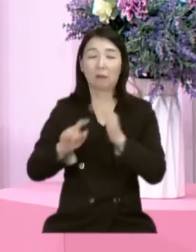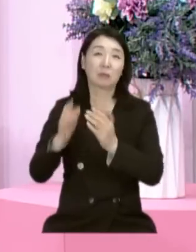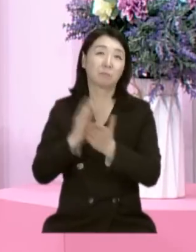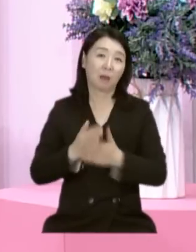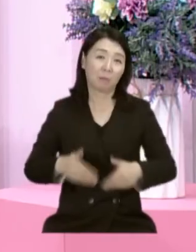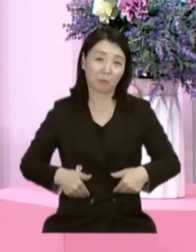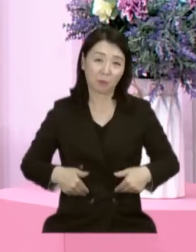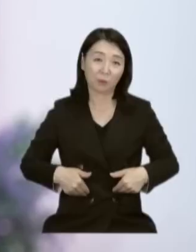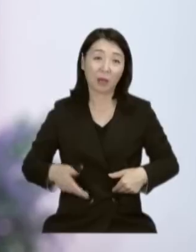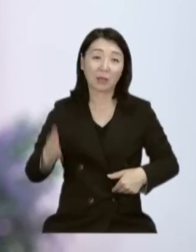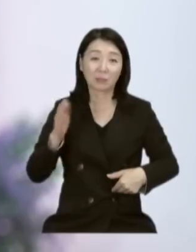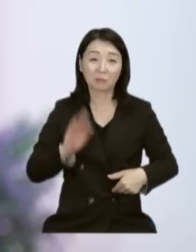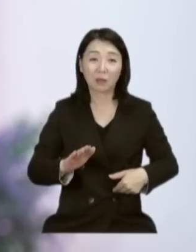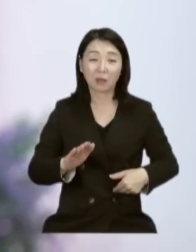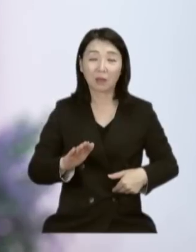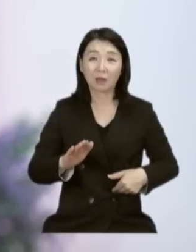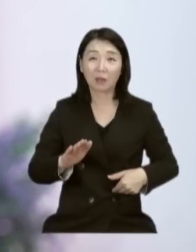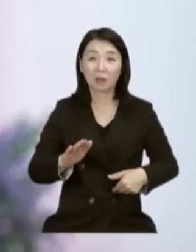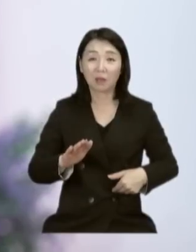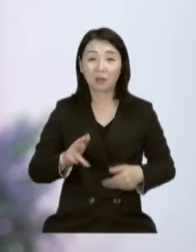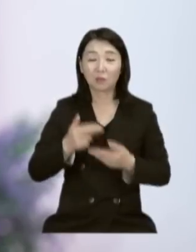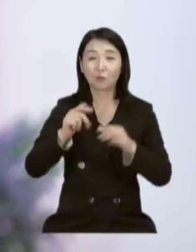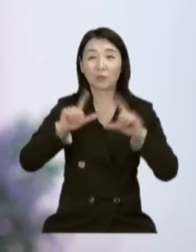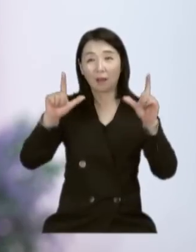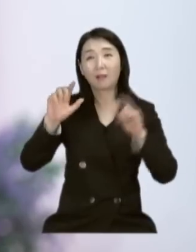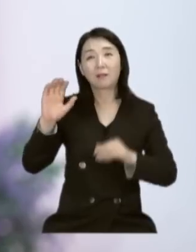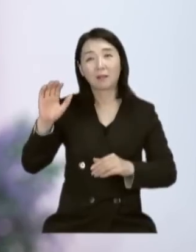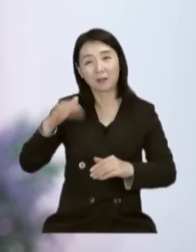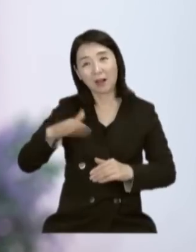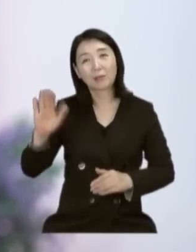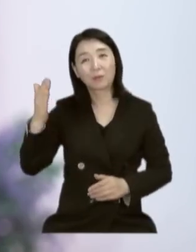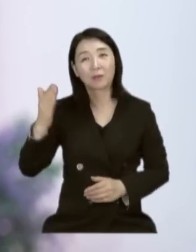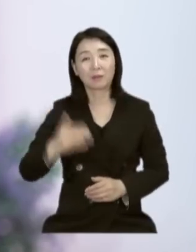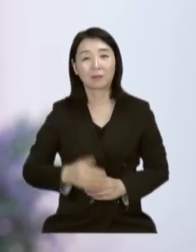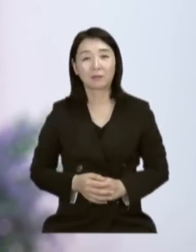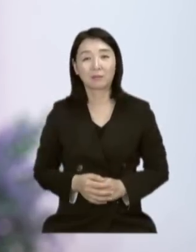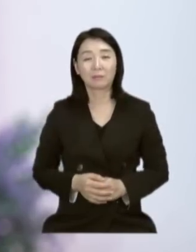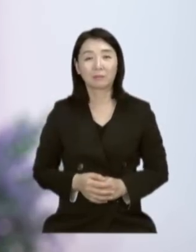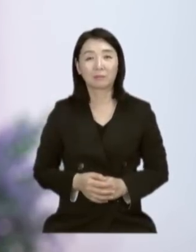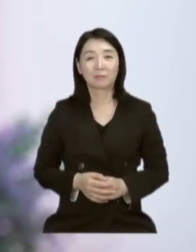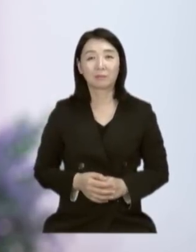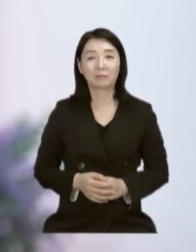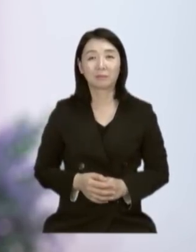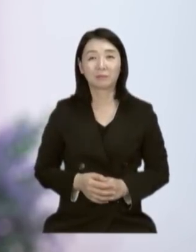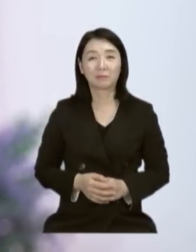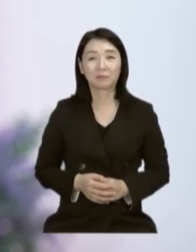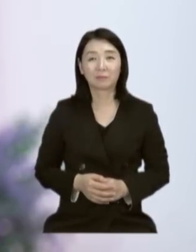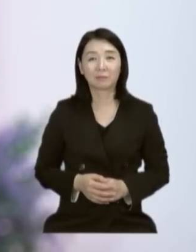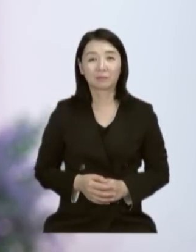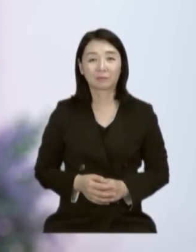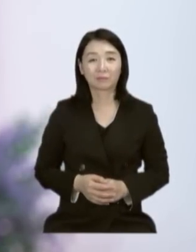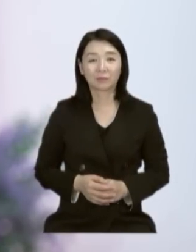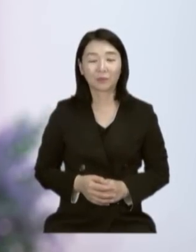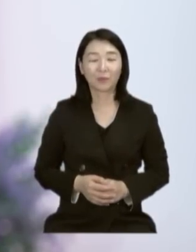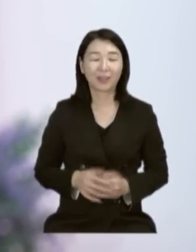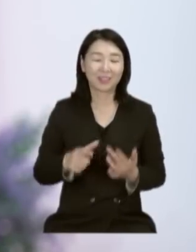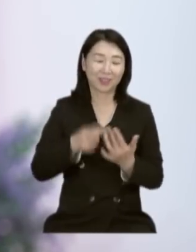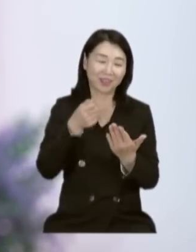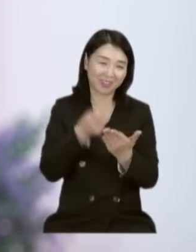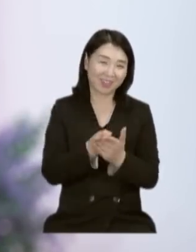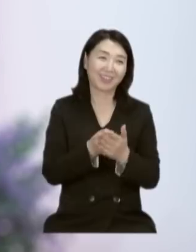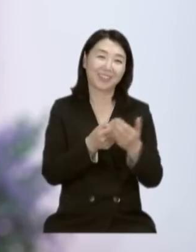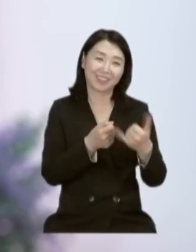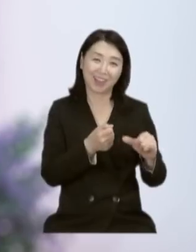되는데 또 주일이 또 되면 또 가게 돼. 가게 되는 거예요. 가게 되는 거예요. 그게 선택된 자녀죠.